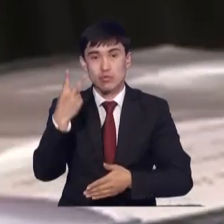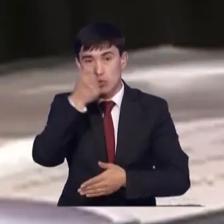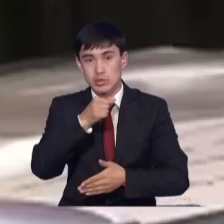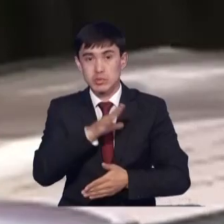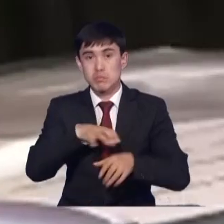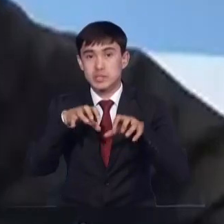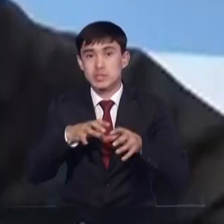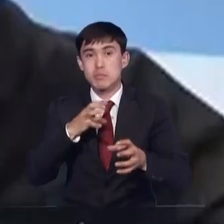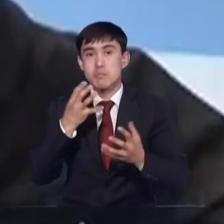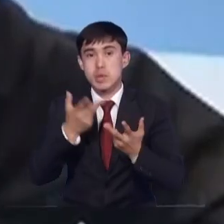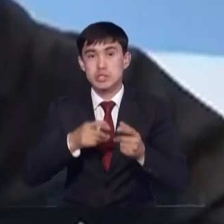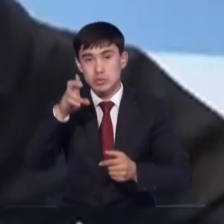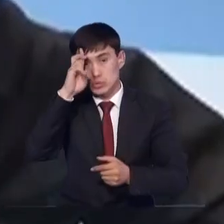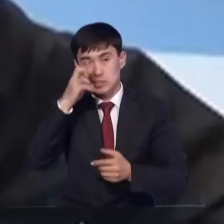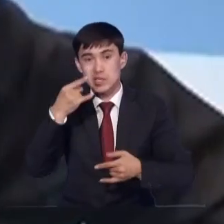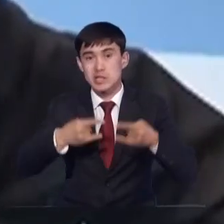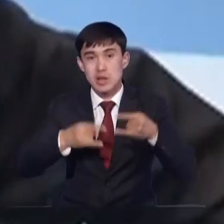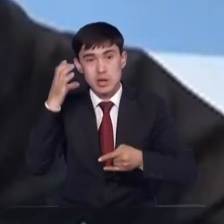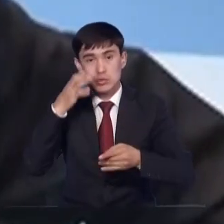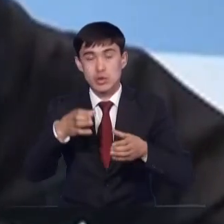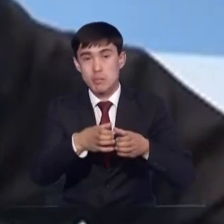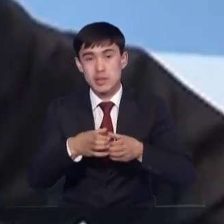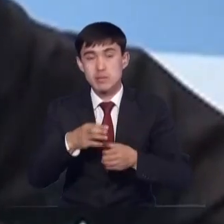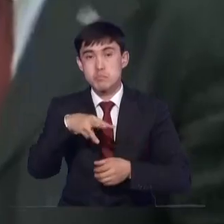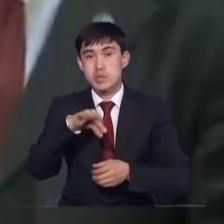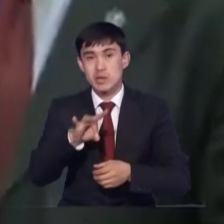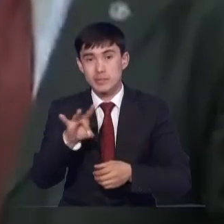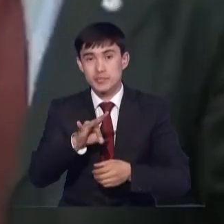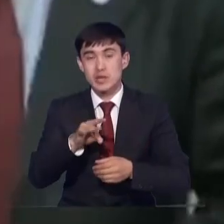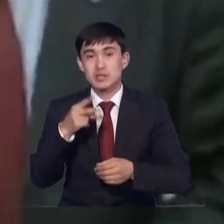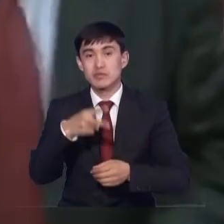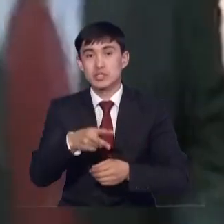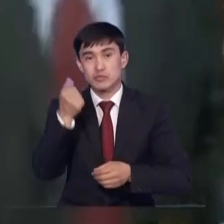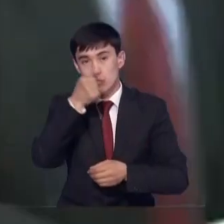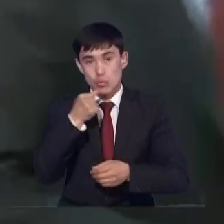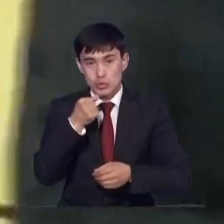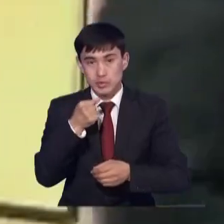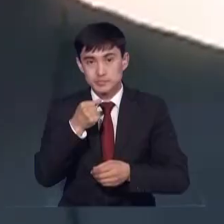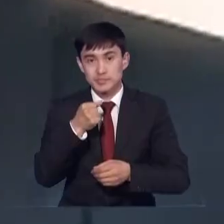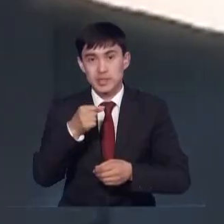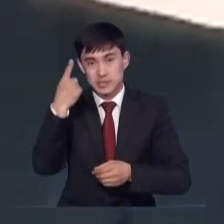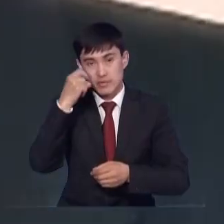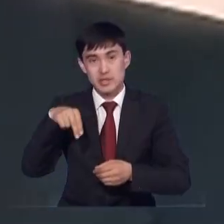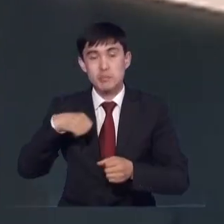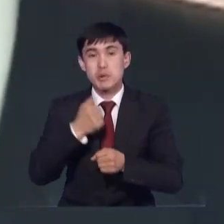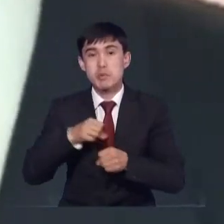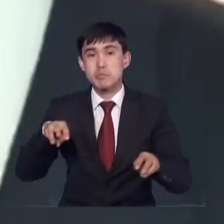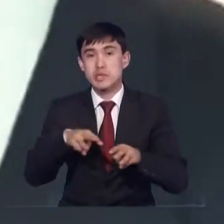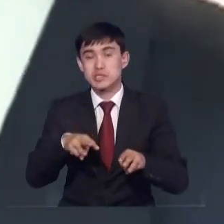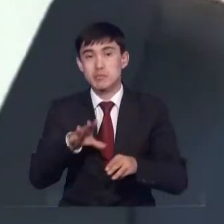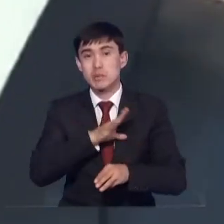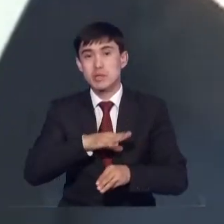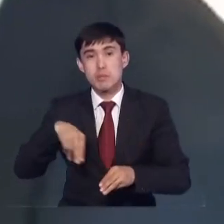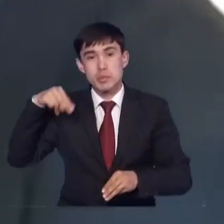председателем межгосударственной телерадиокомпании мир с 2000 года внештатный советник премьер-министра был президентом